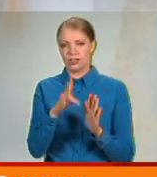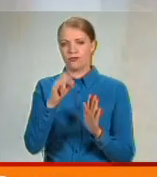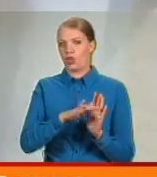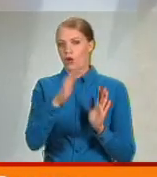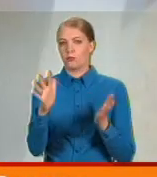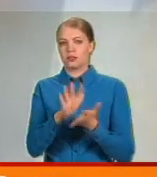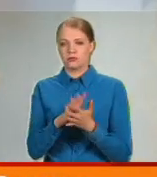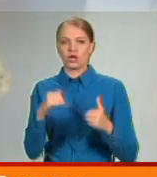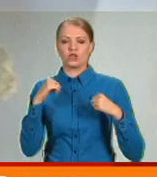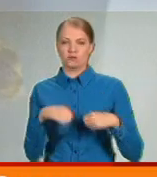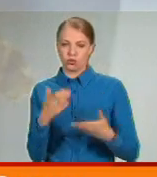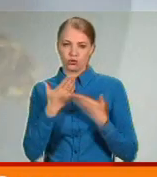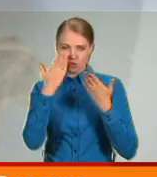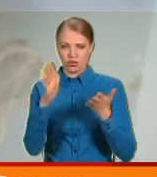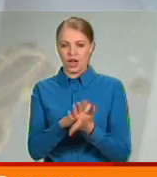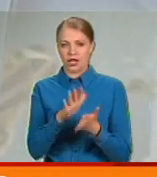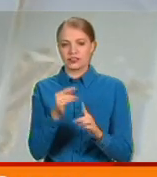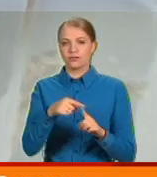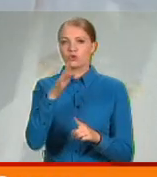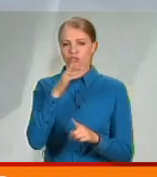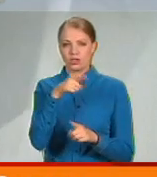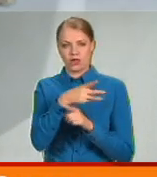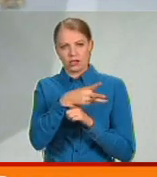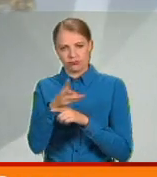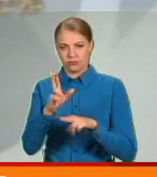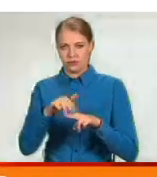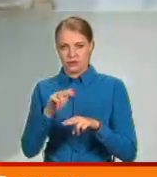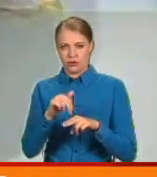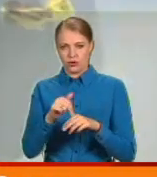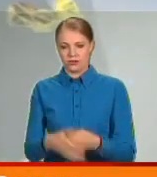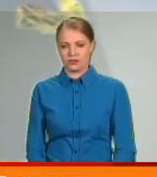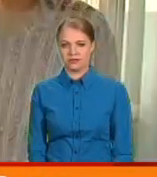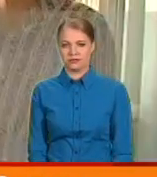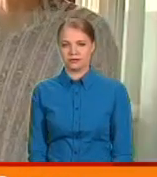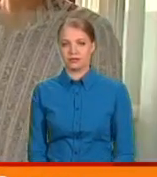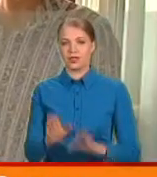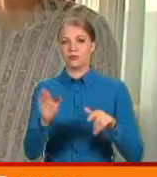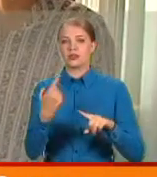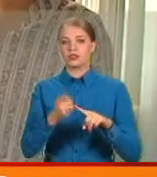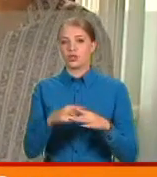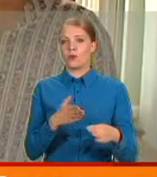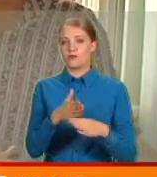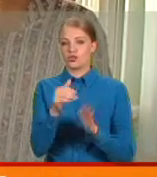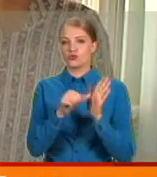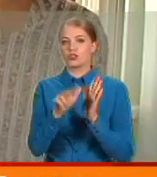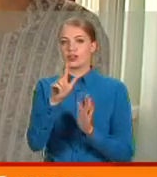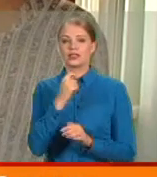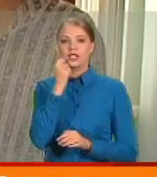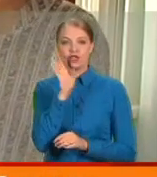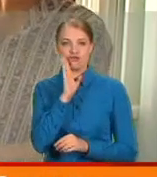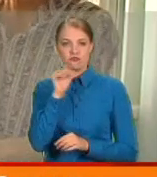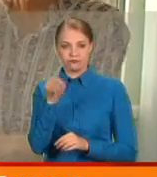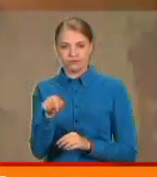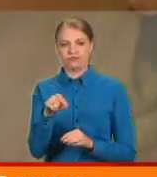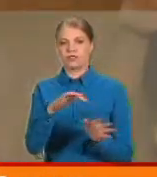купі сміття спокійно читає газету, в той час, як її фільмують правоохоронці. Після того візиту 63-річну Марію